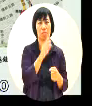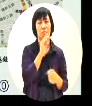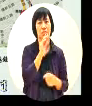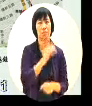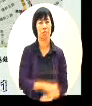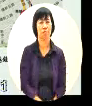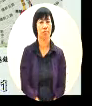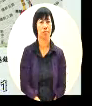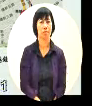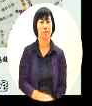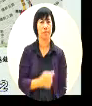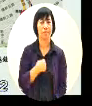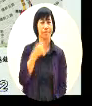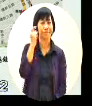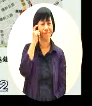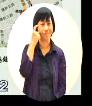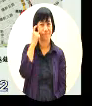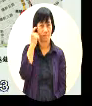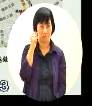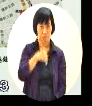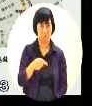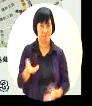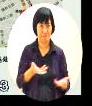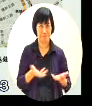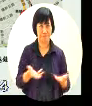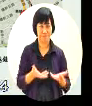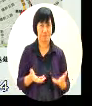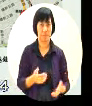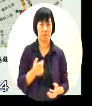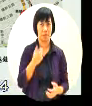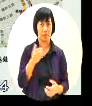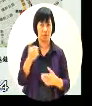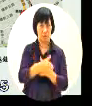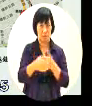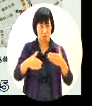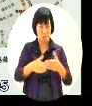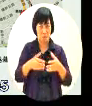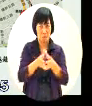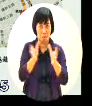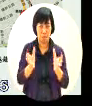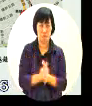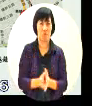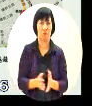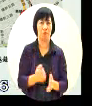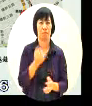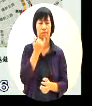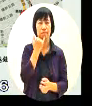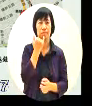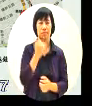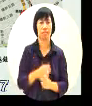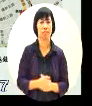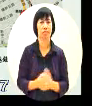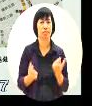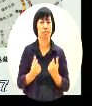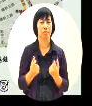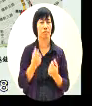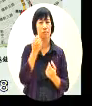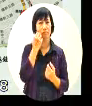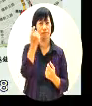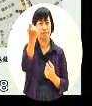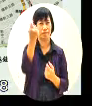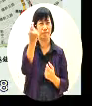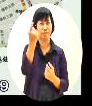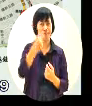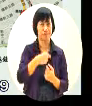望讲，伊有讲到这种的代志吼，我希望讲咱交通部遮是毋是将阮，因为来到伫桥仔头